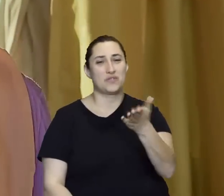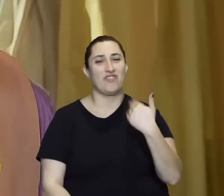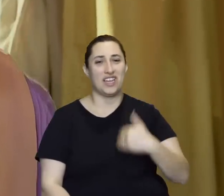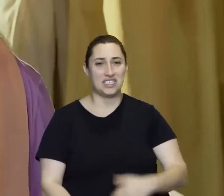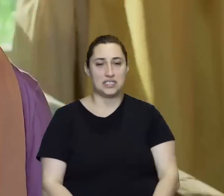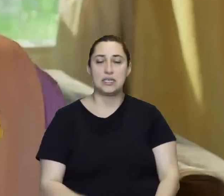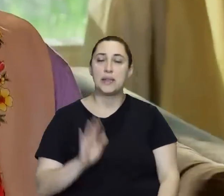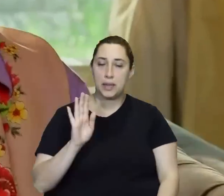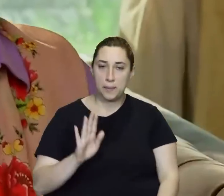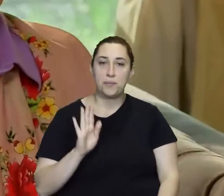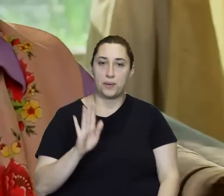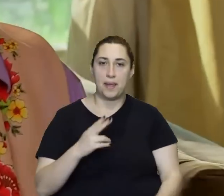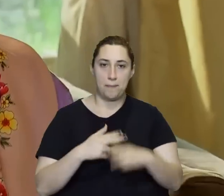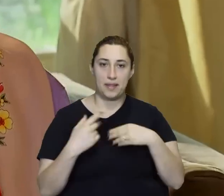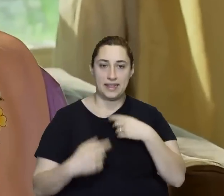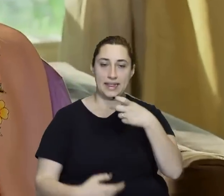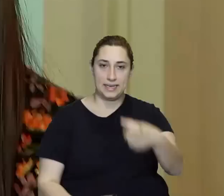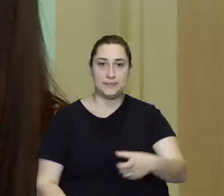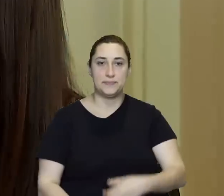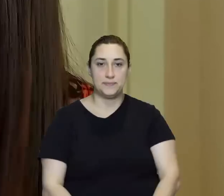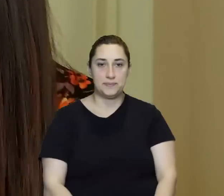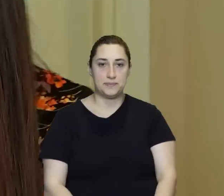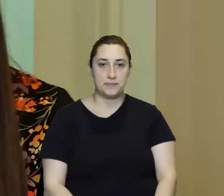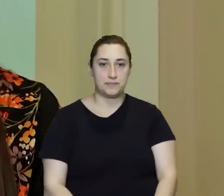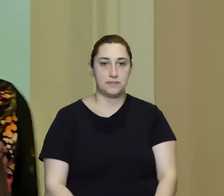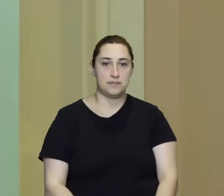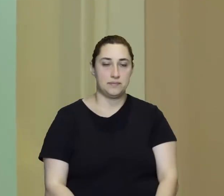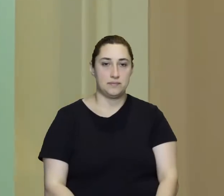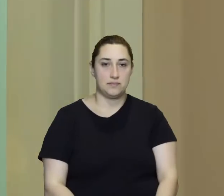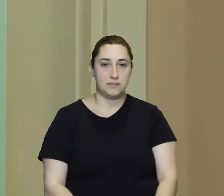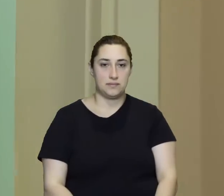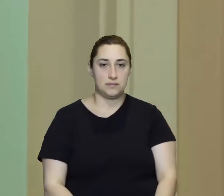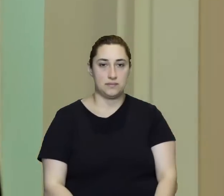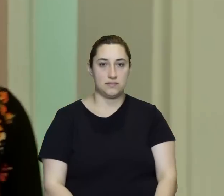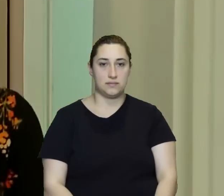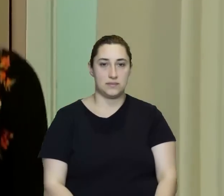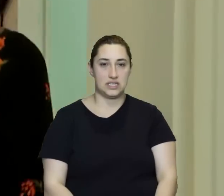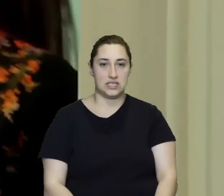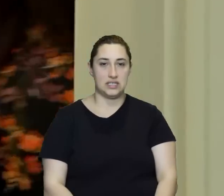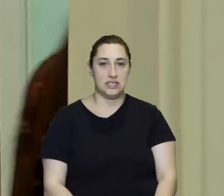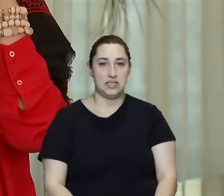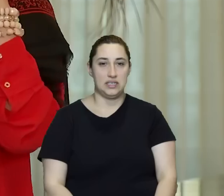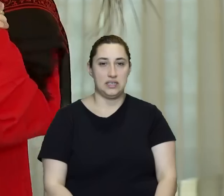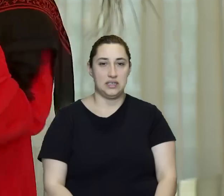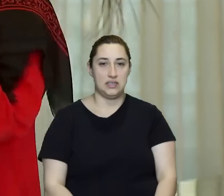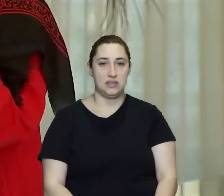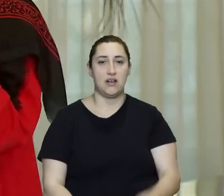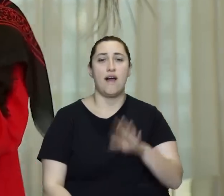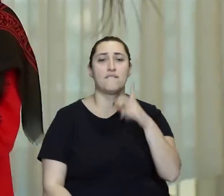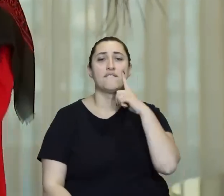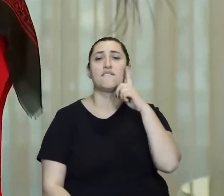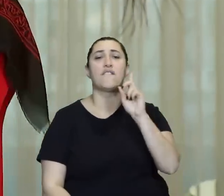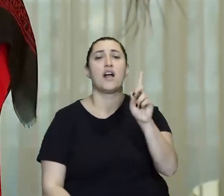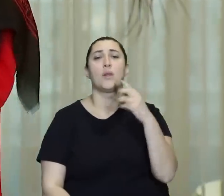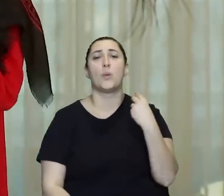getiriver. Tamam tamam, hemen getiriyorum Fikriye teyze. Fikriye kanepede. Zehra sağa sola göz atarak mutfağa girdi. Ay